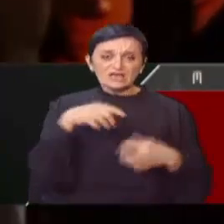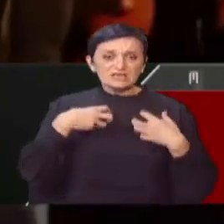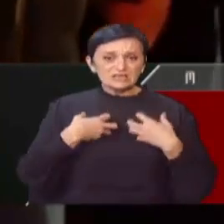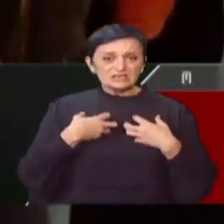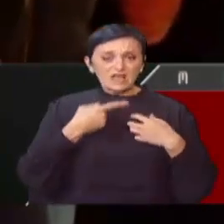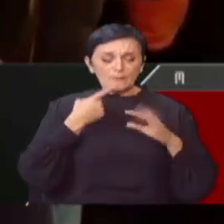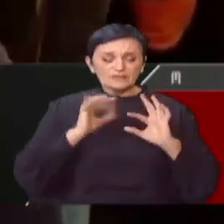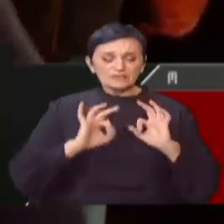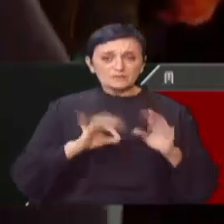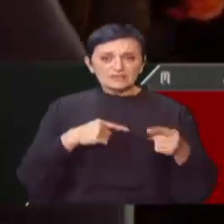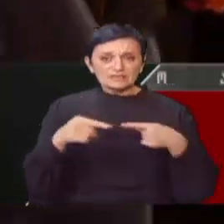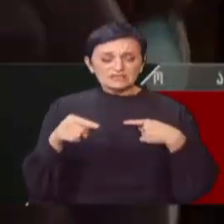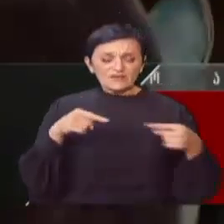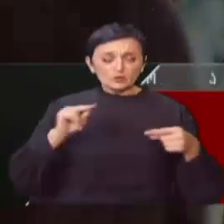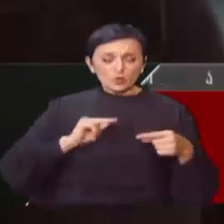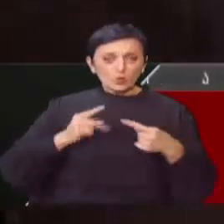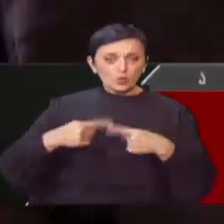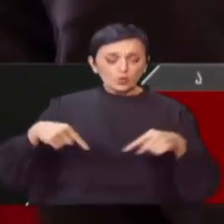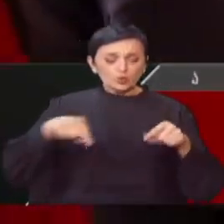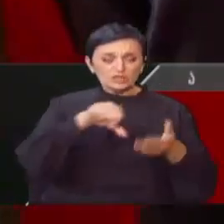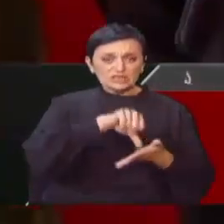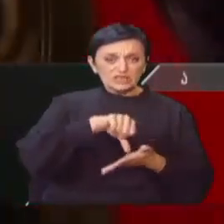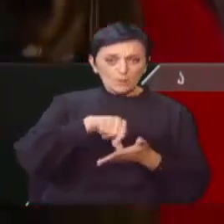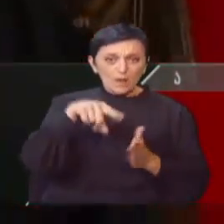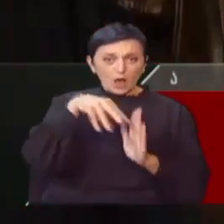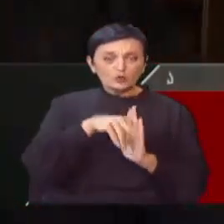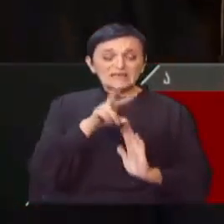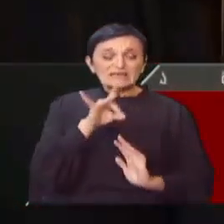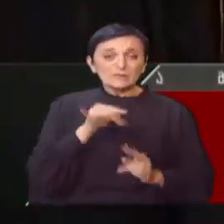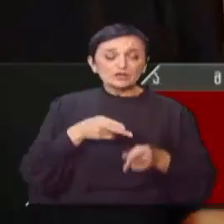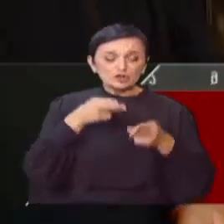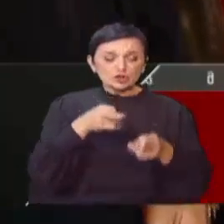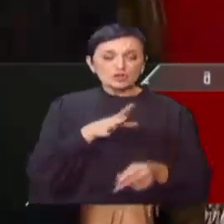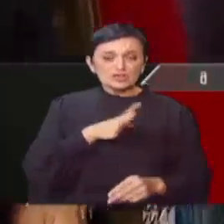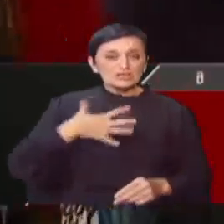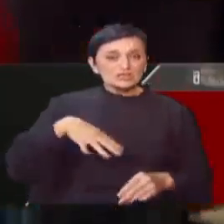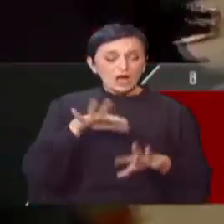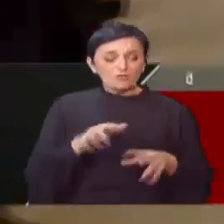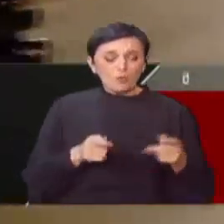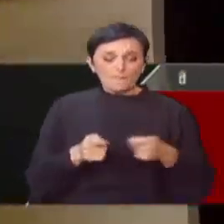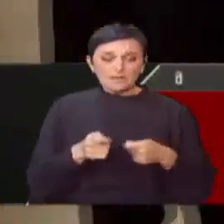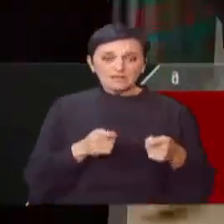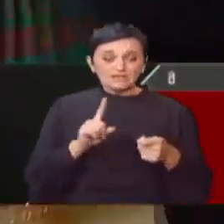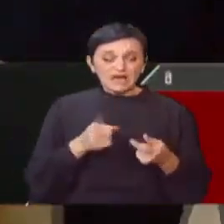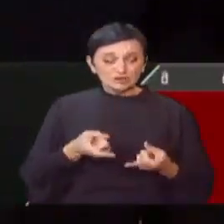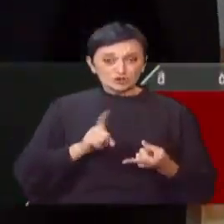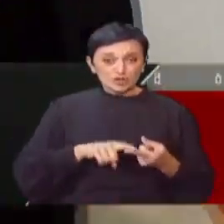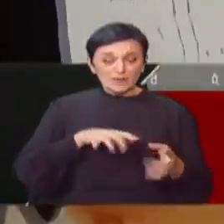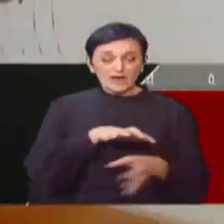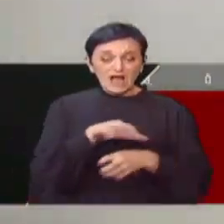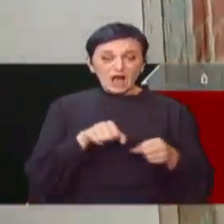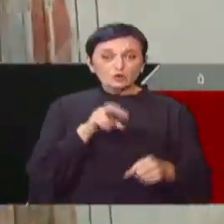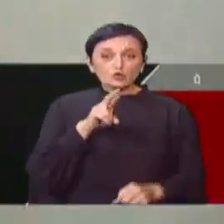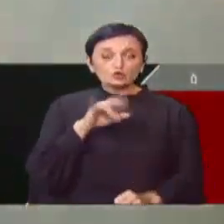სამძიმარს უცხადებდნენ სხვადასხვა უწყებების წარმომადგენლები, მათ შორის კირბალში ჩასული იყო საქართველოს პრეზიდენტი. რაც შეეხება გატაცებულ